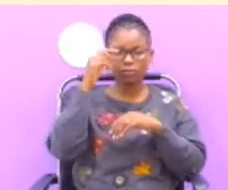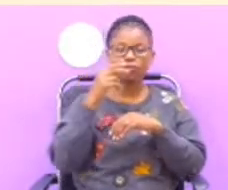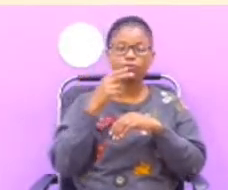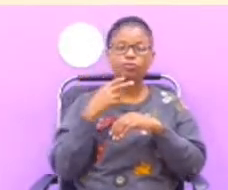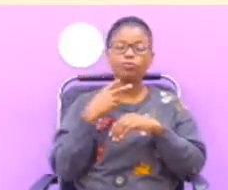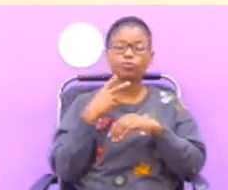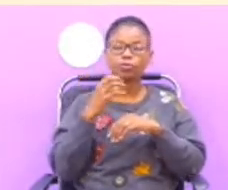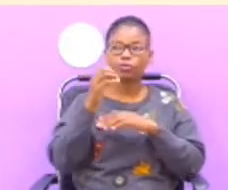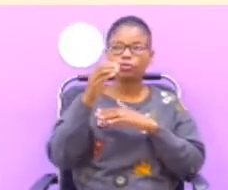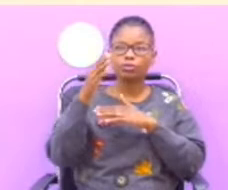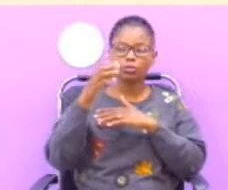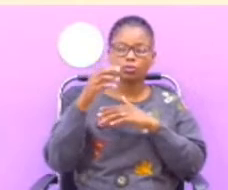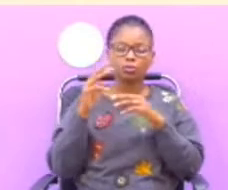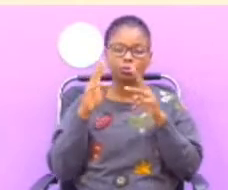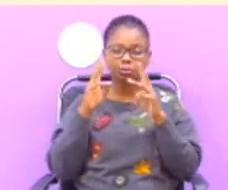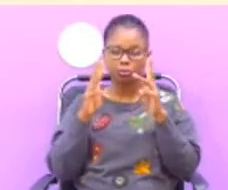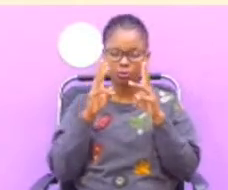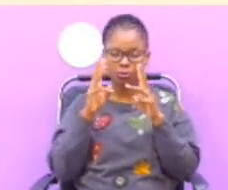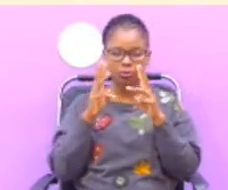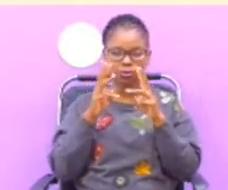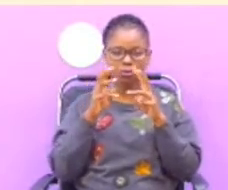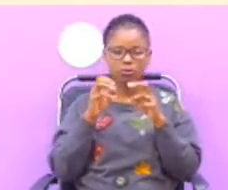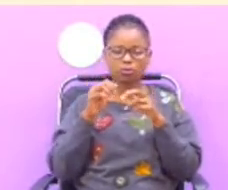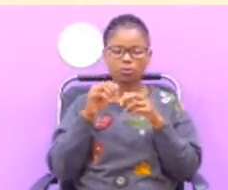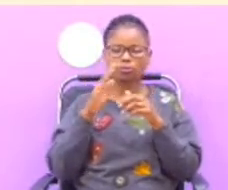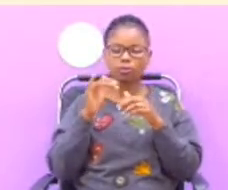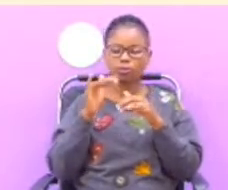thĩ na ndũmakagio nĩ kũrĩa mũndũ arĩ.